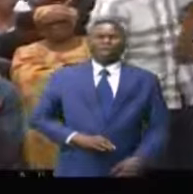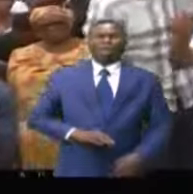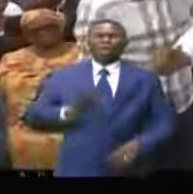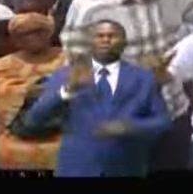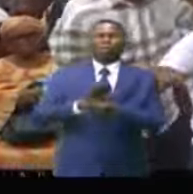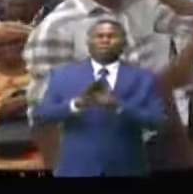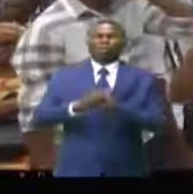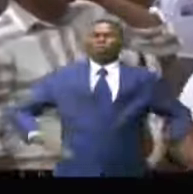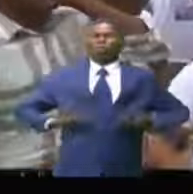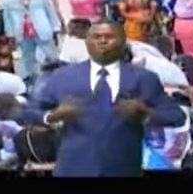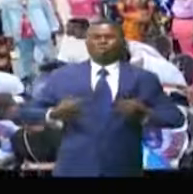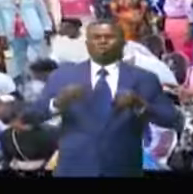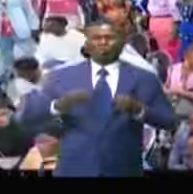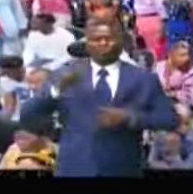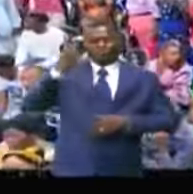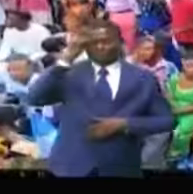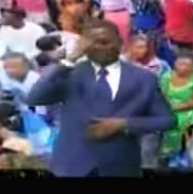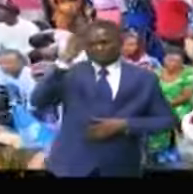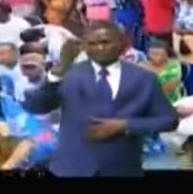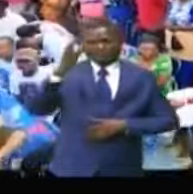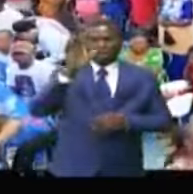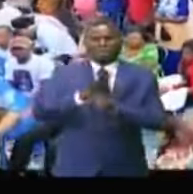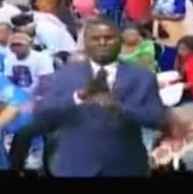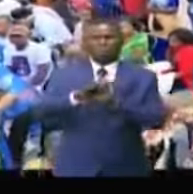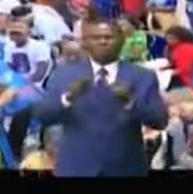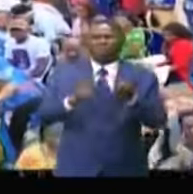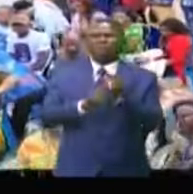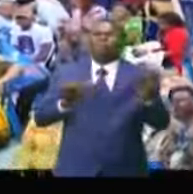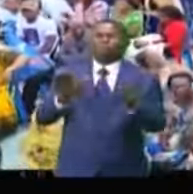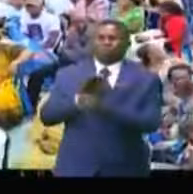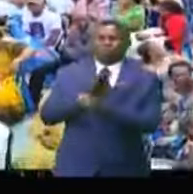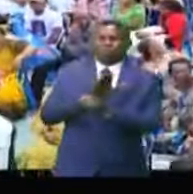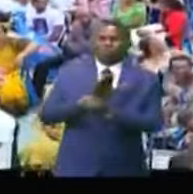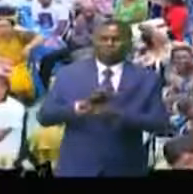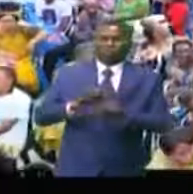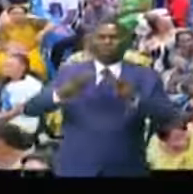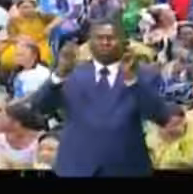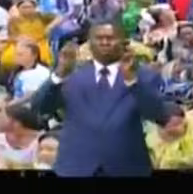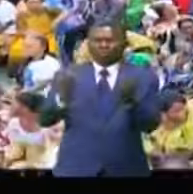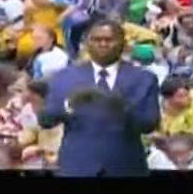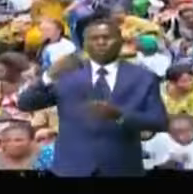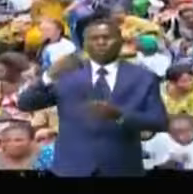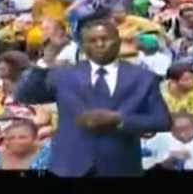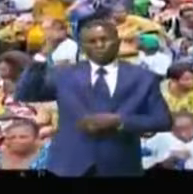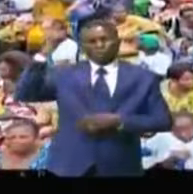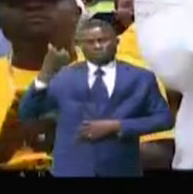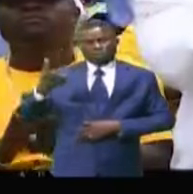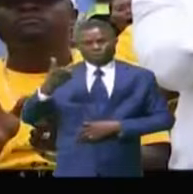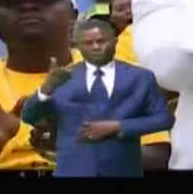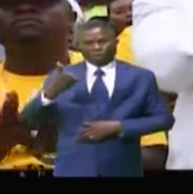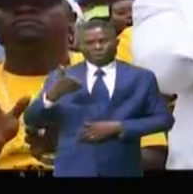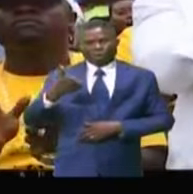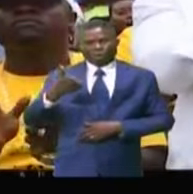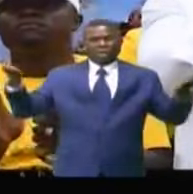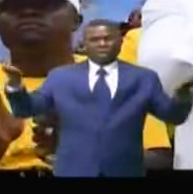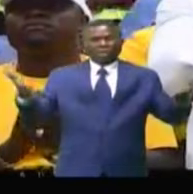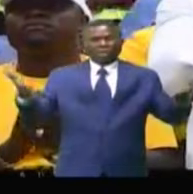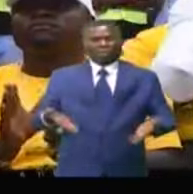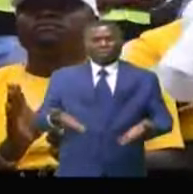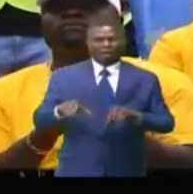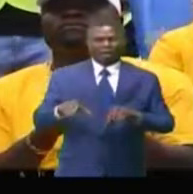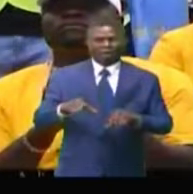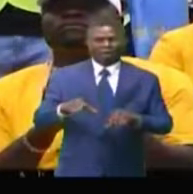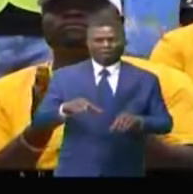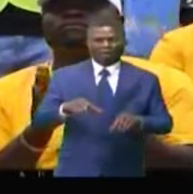public au Katangé. C'est une foule innombrable, composée de toutes les couches sociales, qui a répondu présente à l'appel lancé